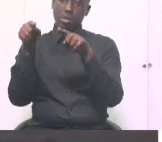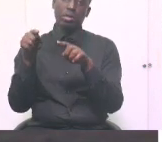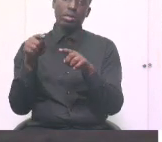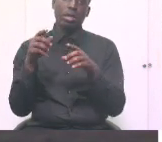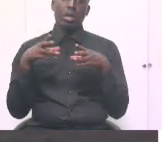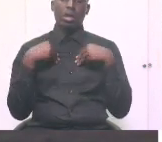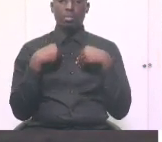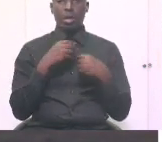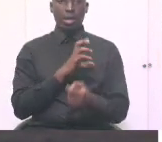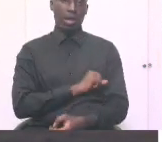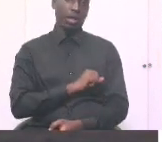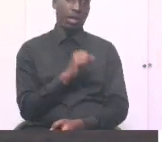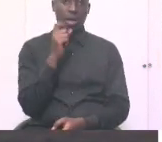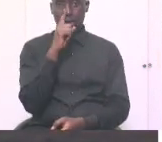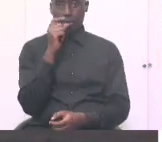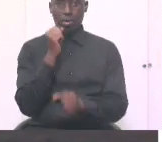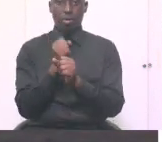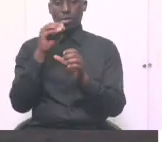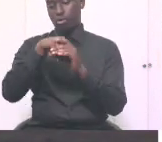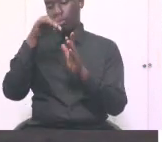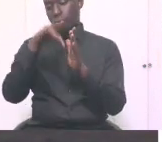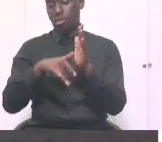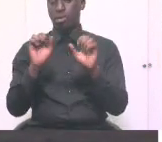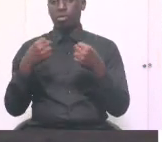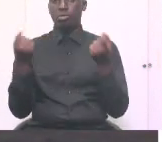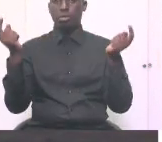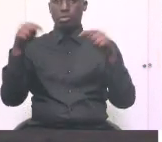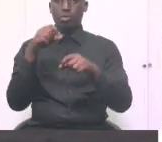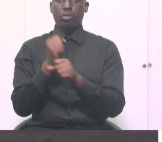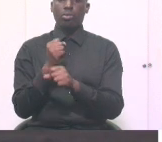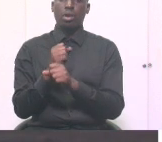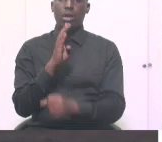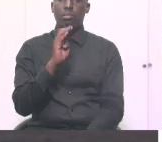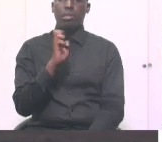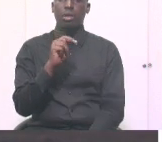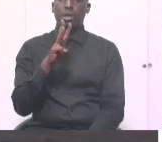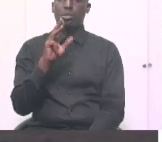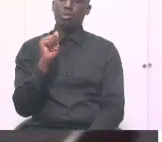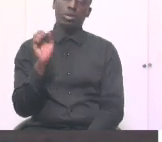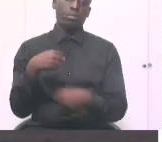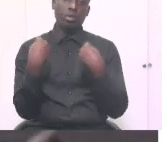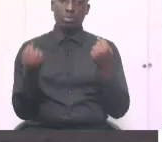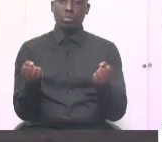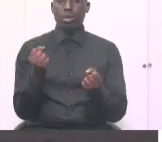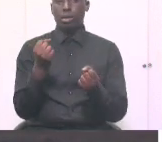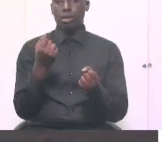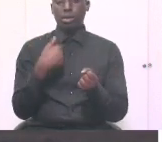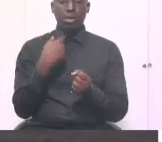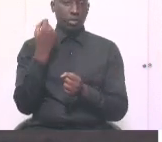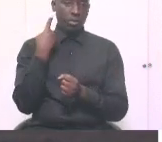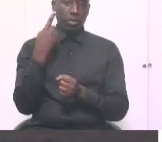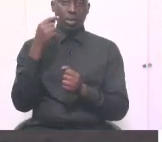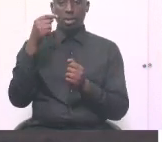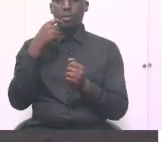aremera kwigomwa kandi uwakoze mu kinombe ntabwo yaza gukora kwa bimwe ntibyakunda nuko nari numvishe ngo ikinombe